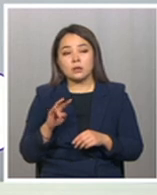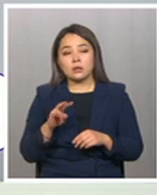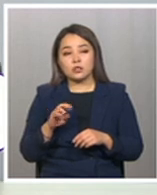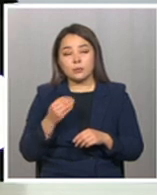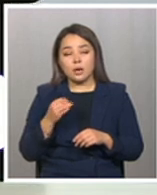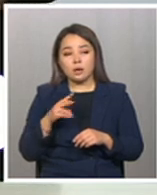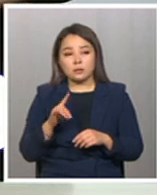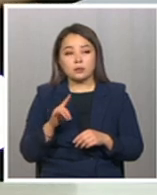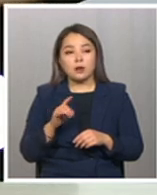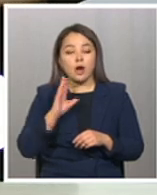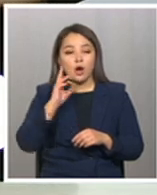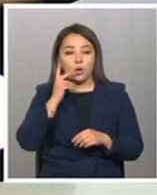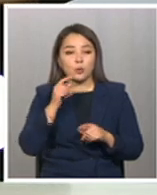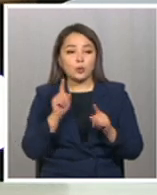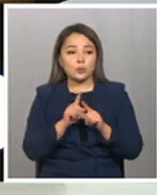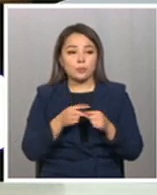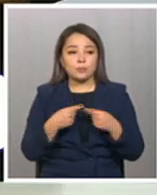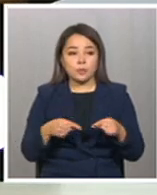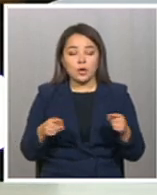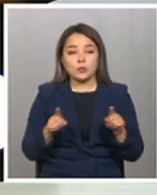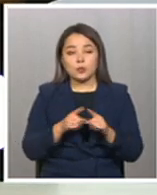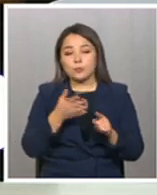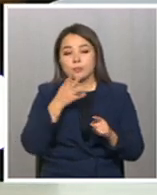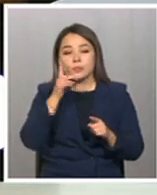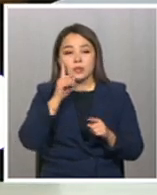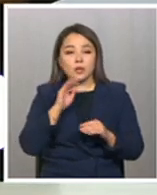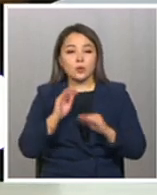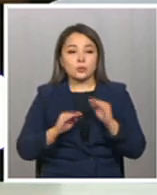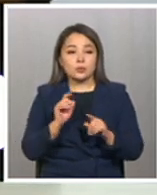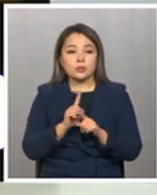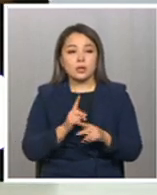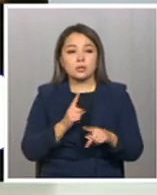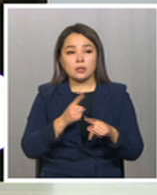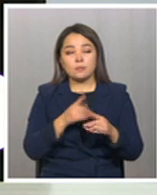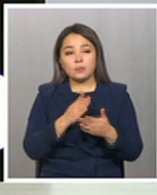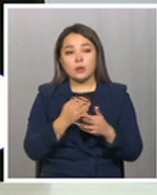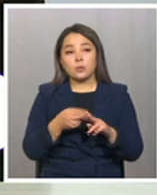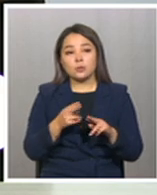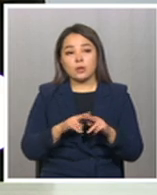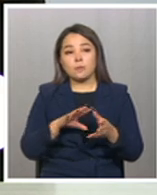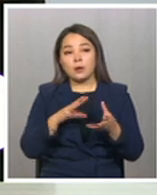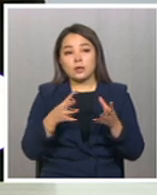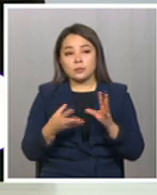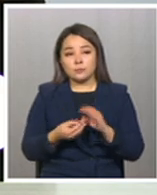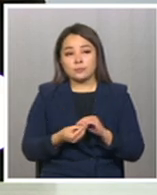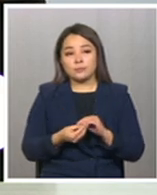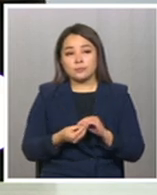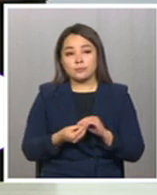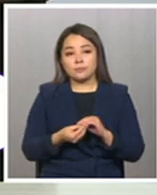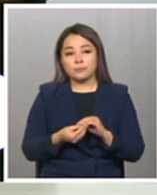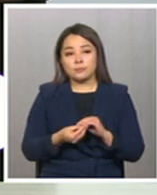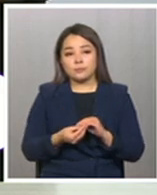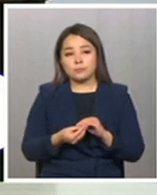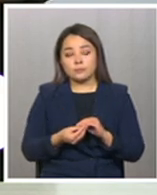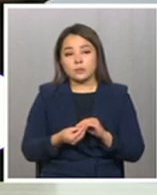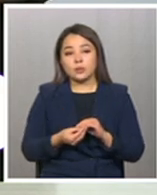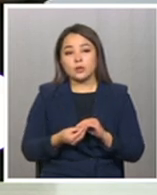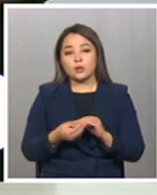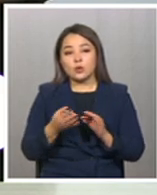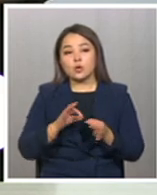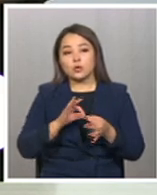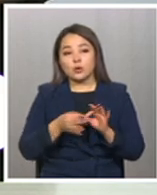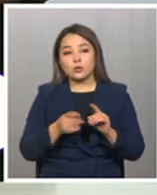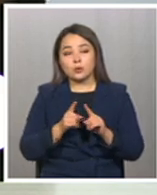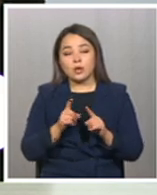шабдалы, алмұрт сияқты хош есті заттар түзіледі. Бұлардың барлығы күрделі